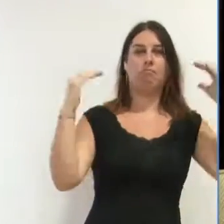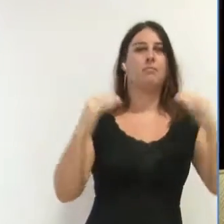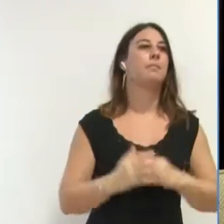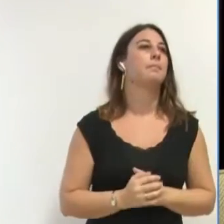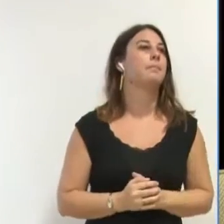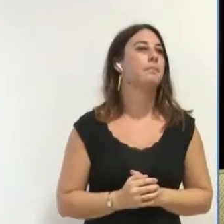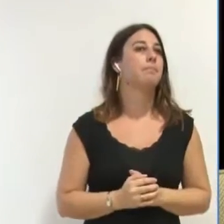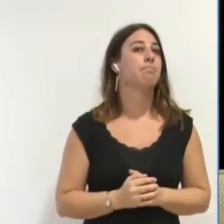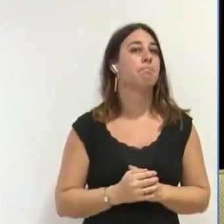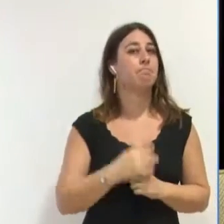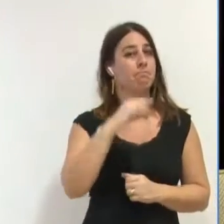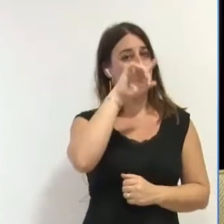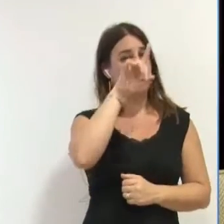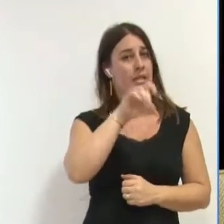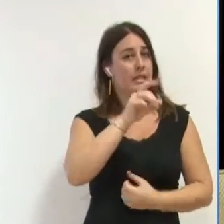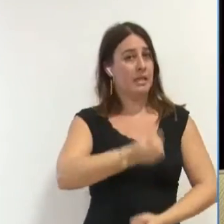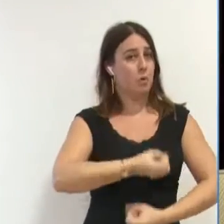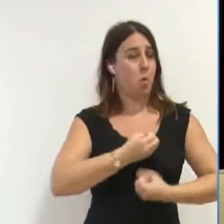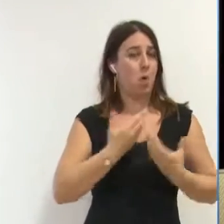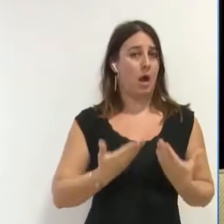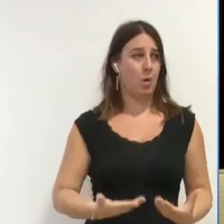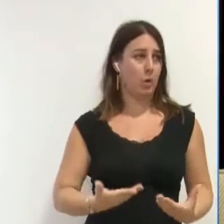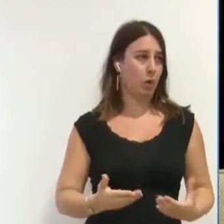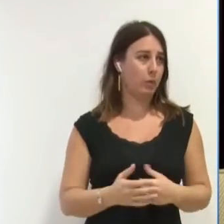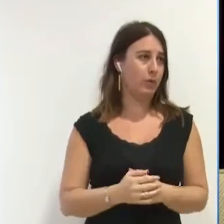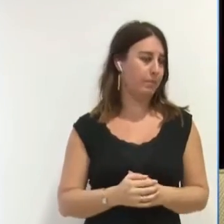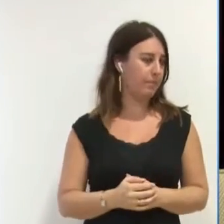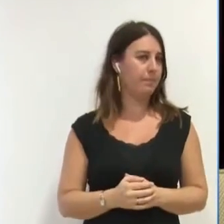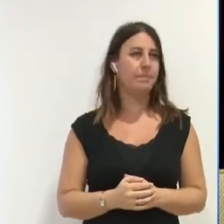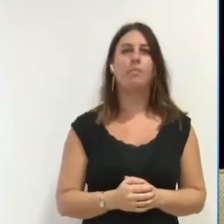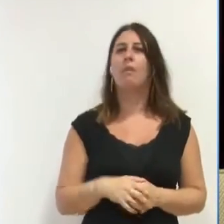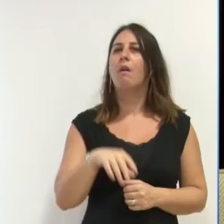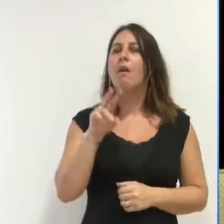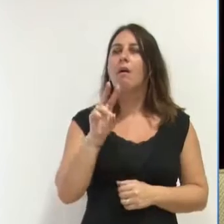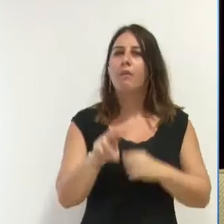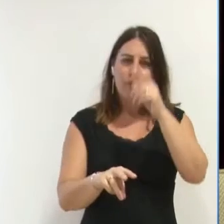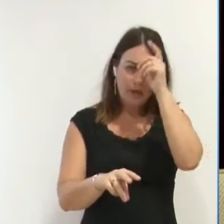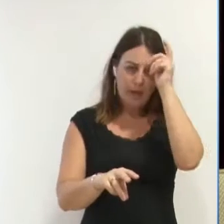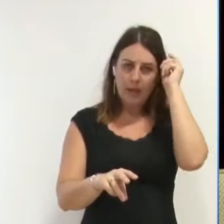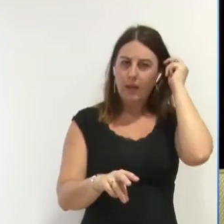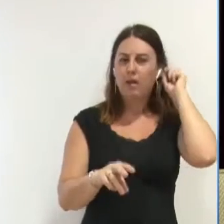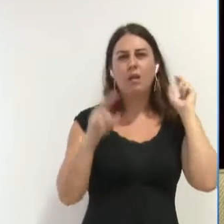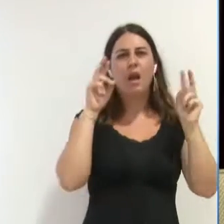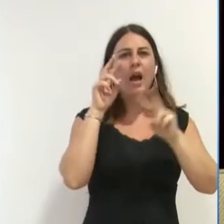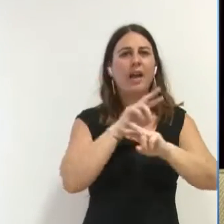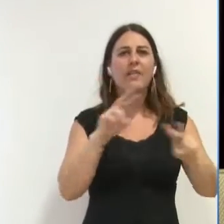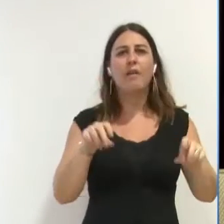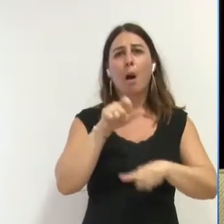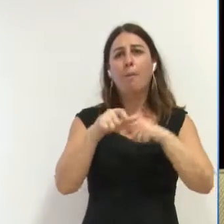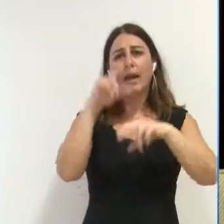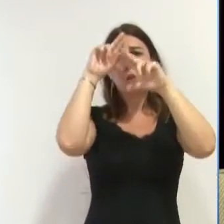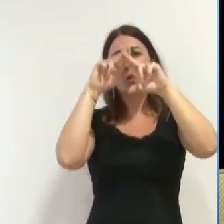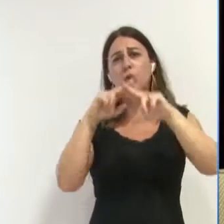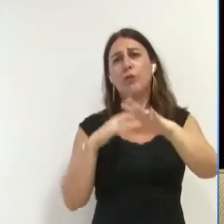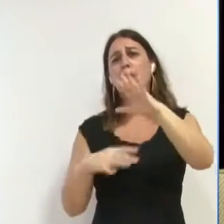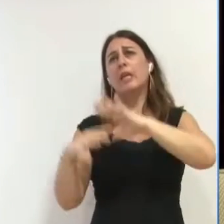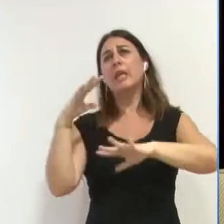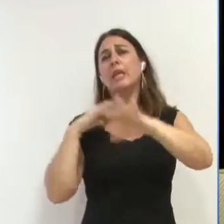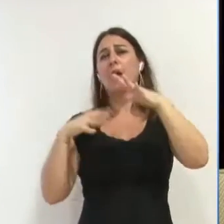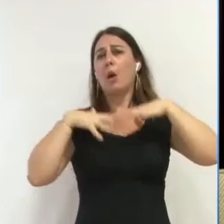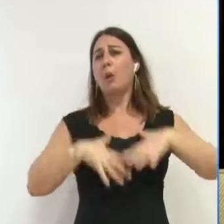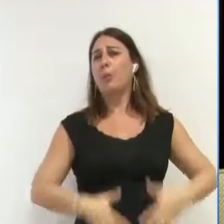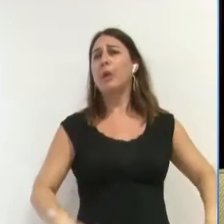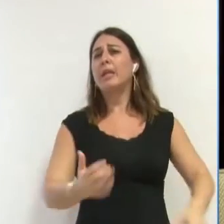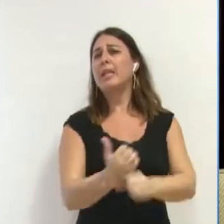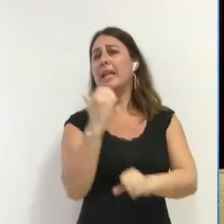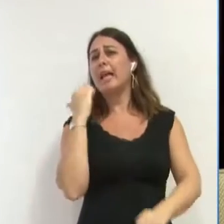question orale d'aujourd'hui. Donc il ne s'agit pas de faire partie des nostalgiques de l'épisode des burkinis